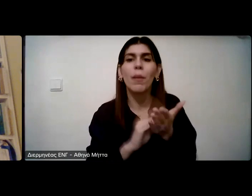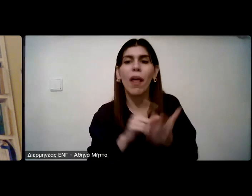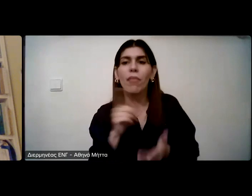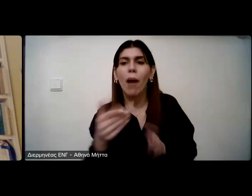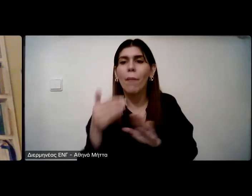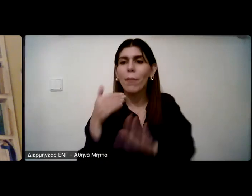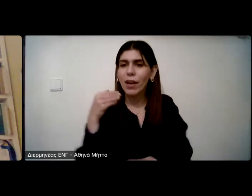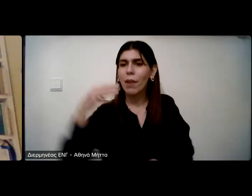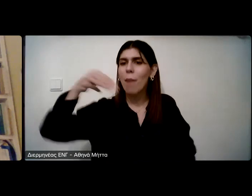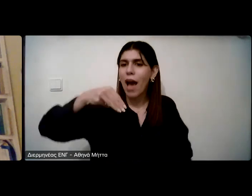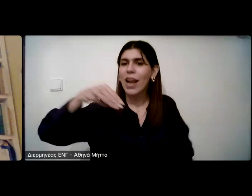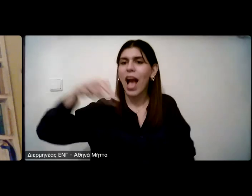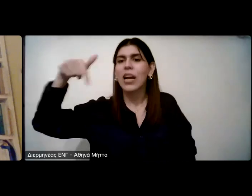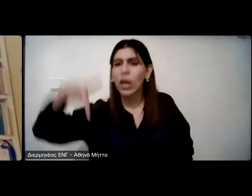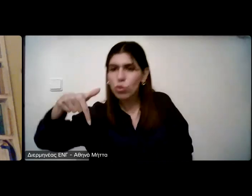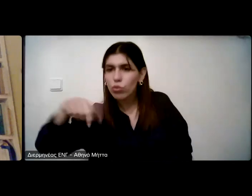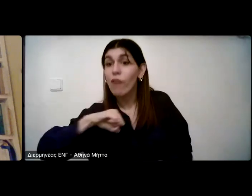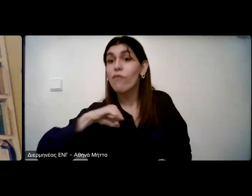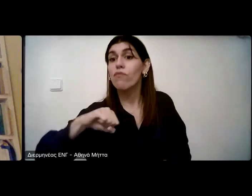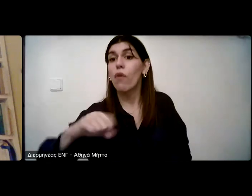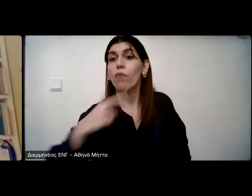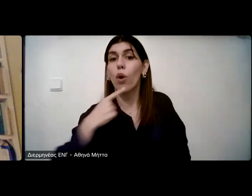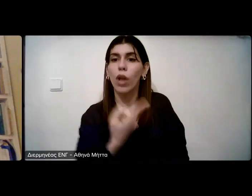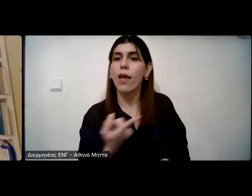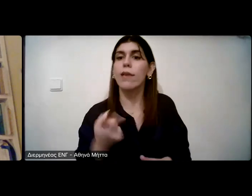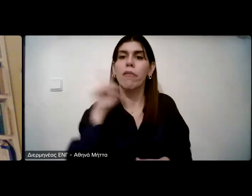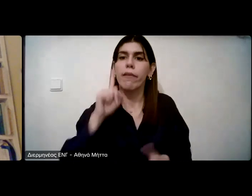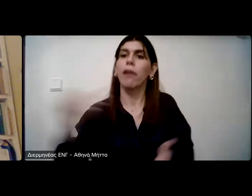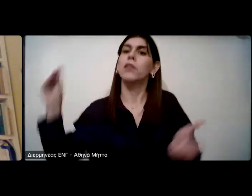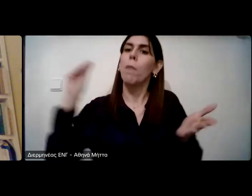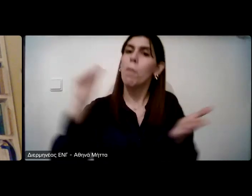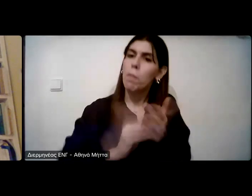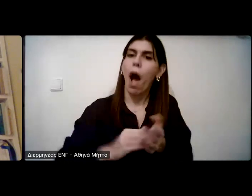οι γυναίκες θα πέσουν πάλι πίσω στην αορατότητα.